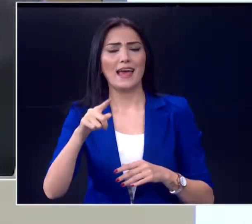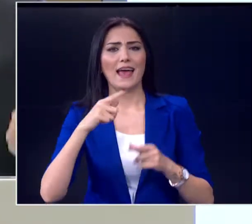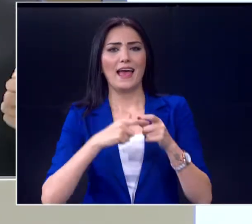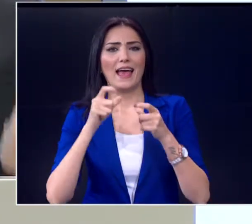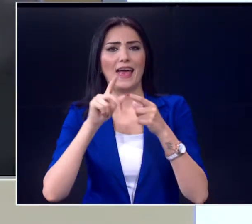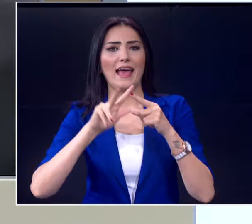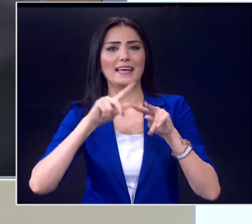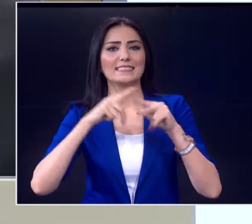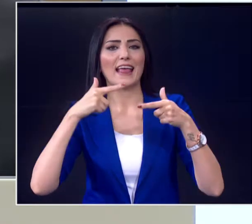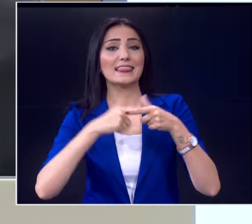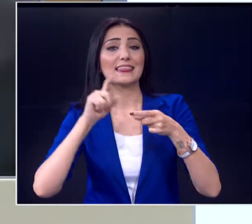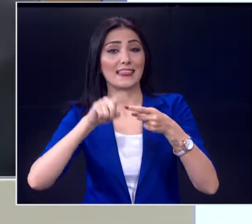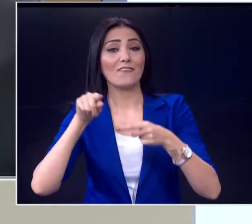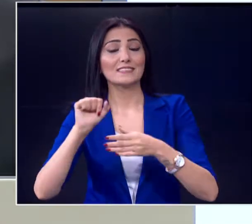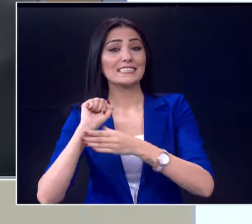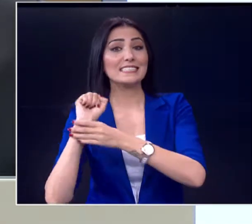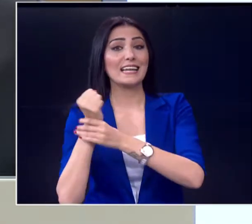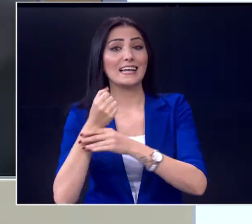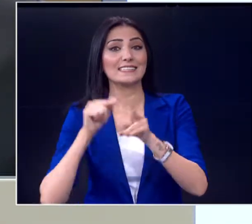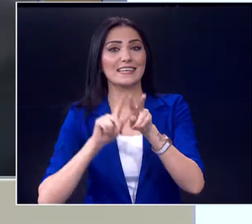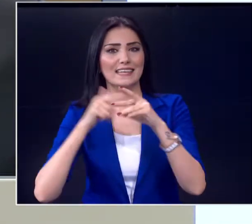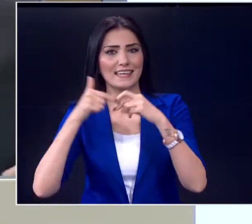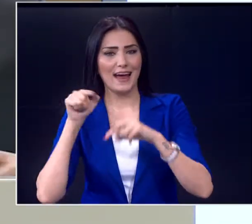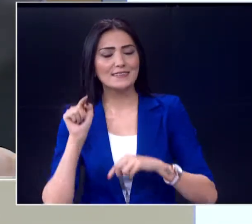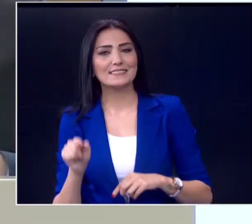esnaftır, sanatkardır.